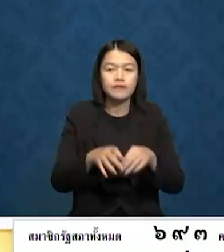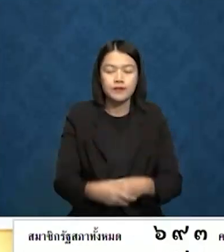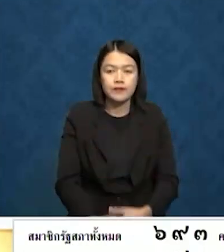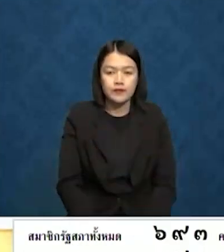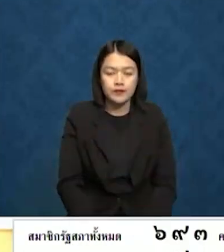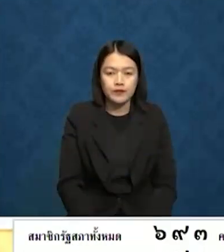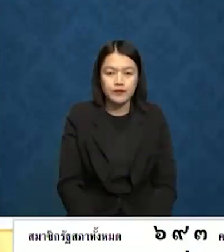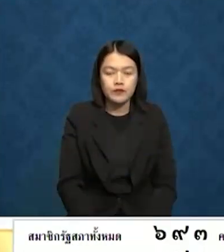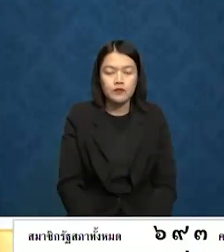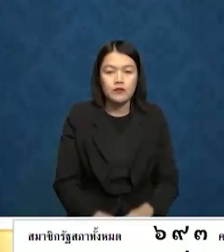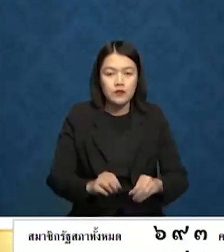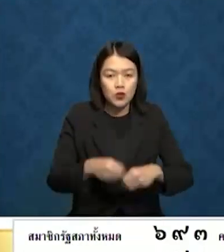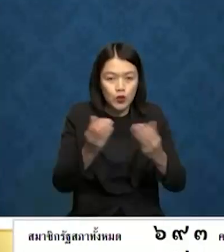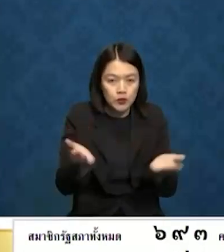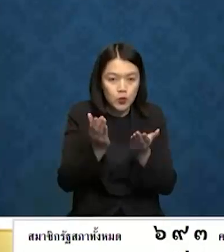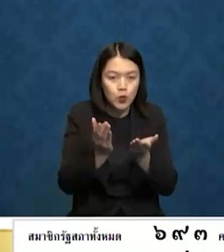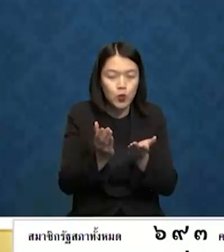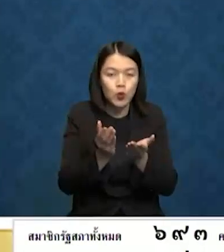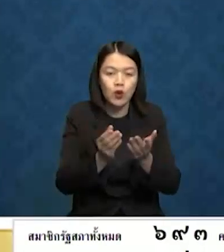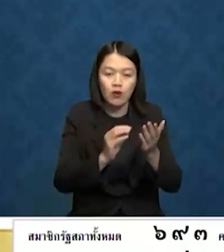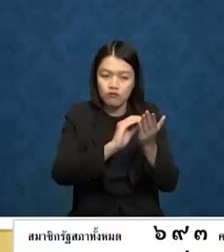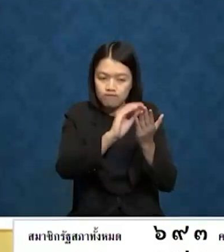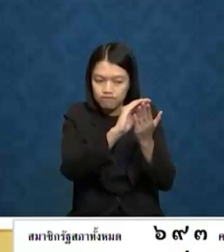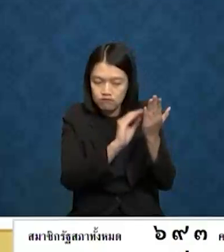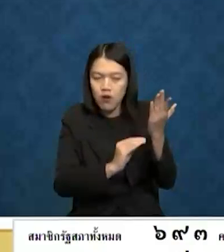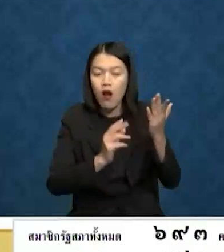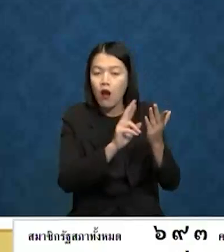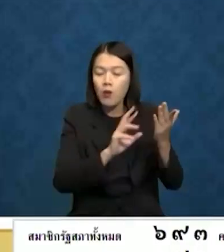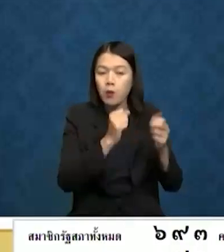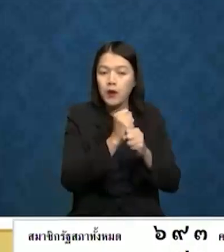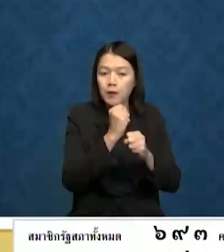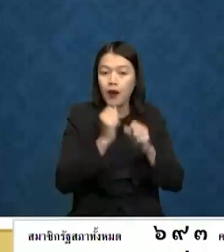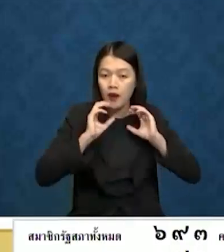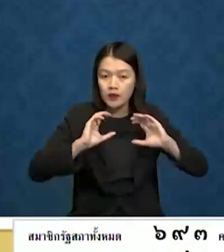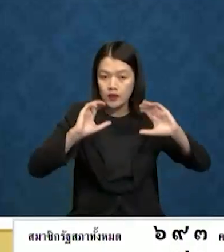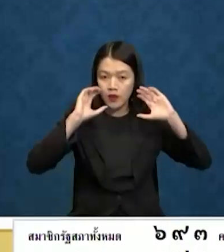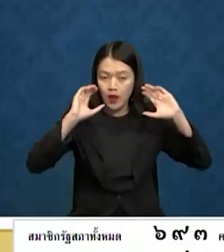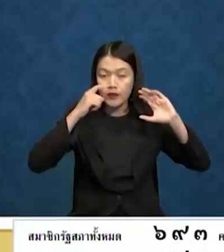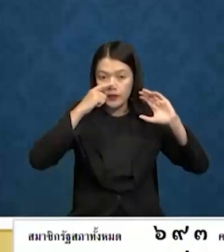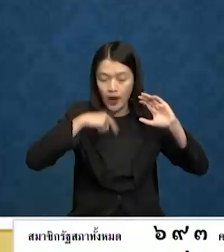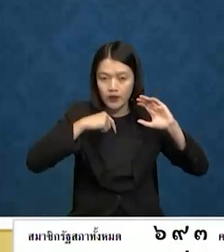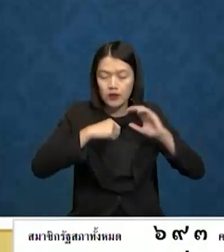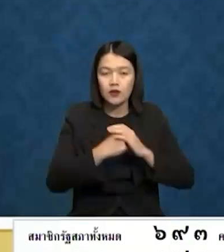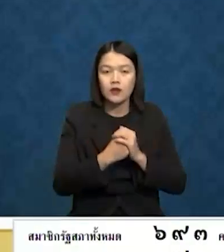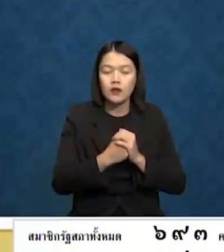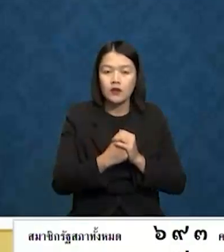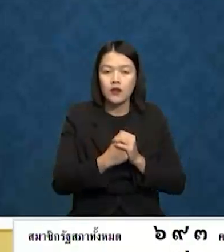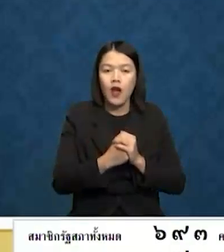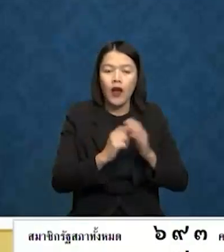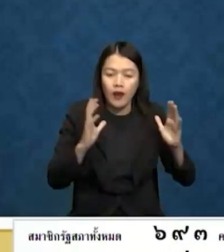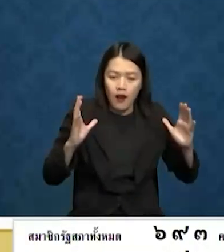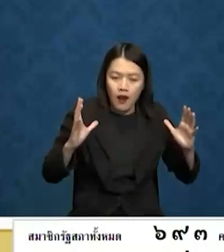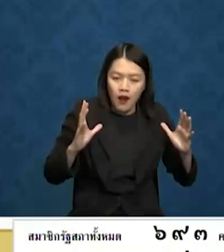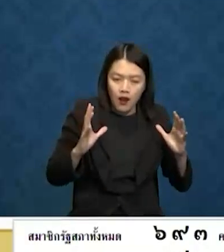แล้วก็จะทำให้การกระจายตัวแล้วก็ทำให้ระบบของเราเนี่ยระบบราชการไทยจะมีขนาดที่เล็กล